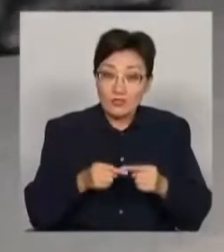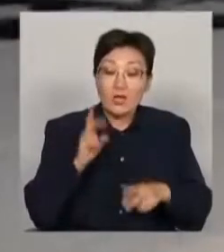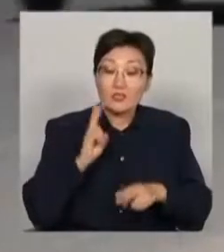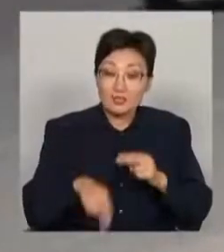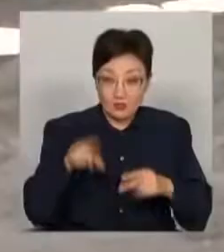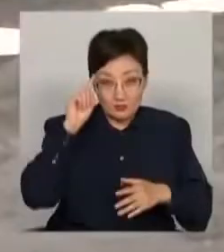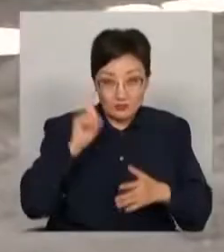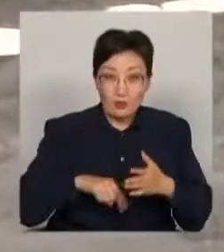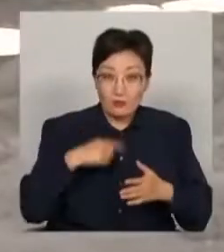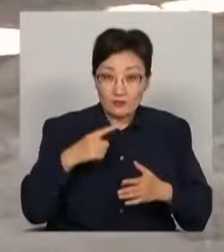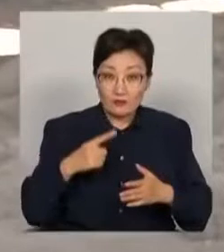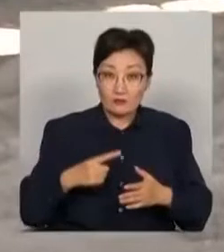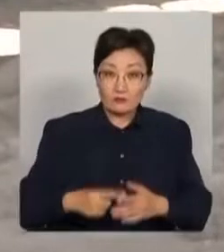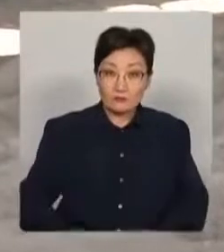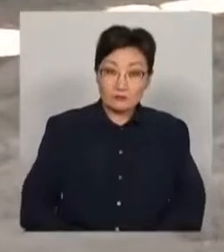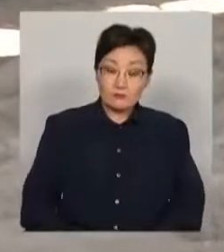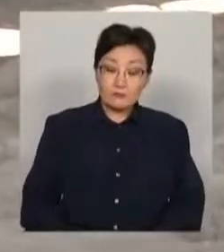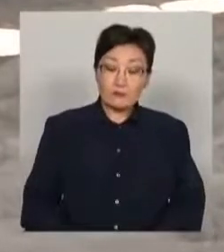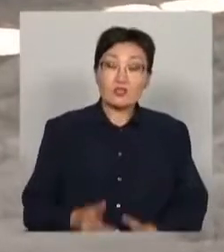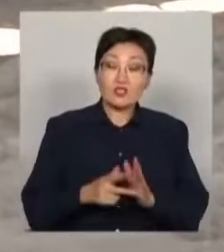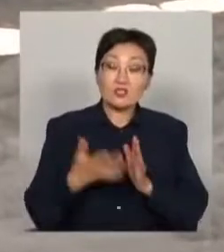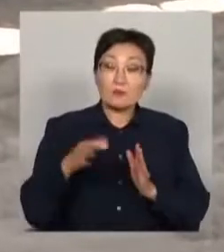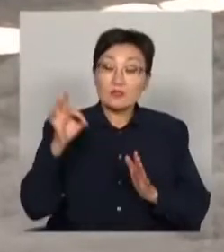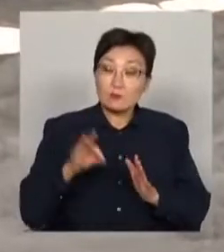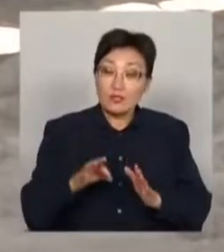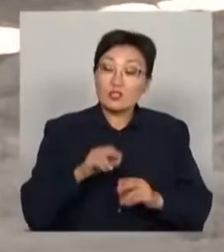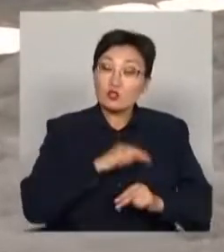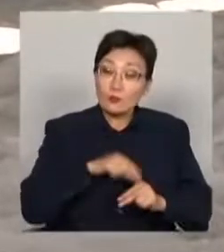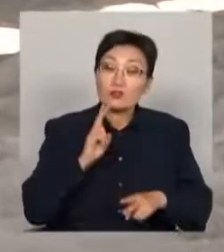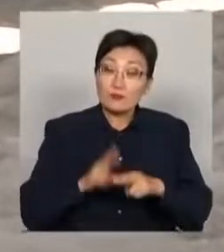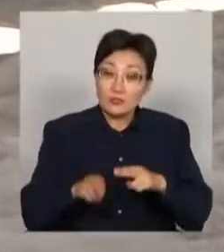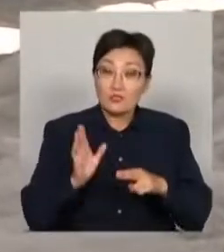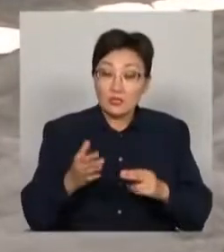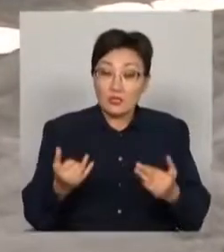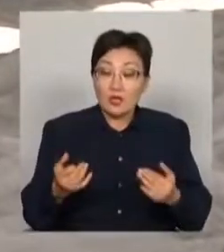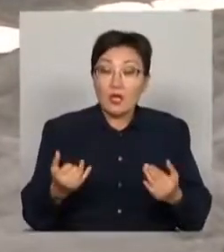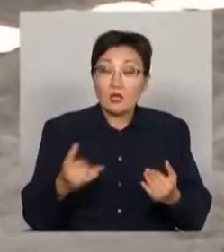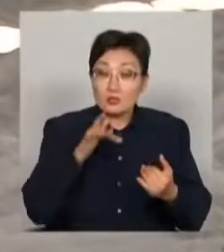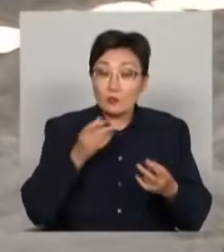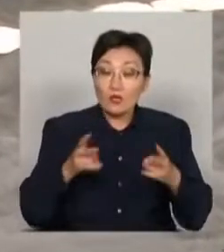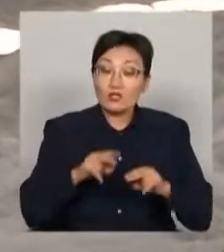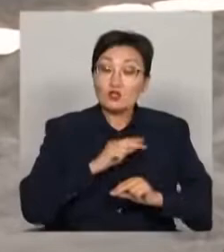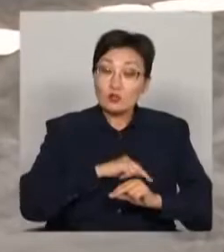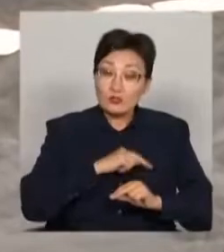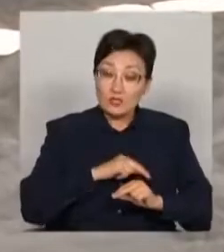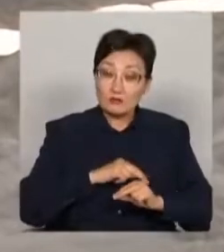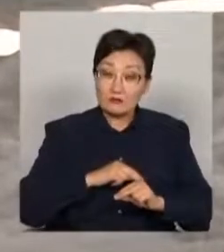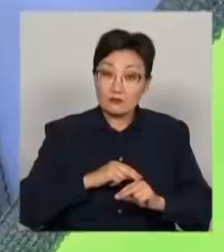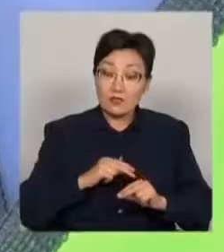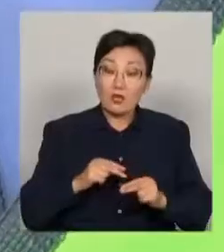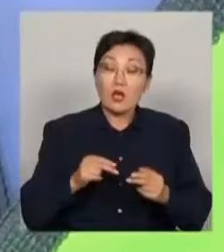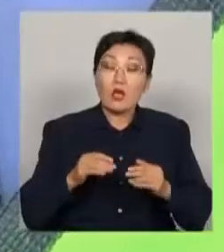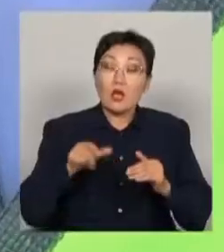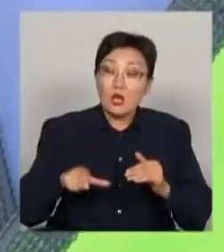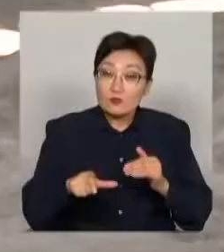сенімді. 85% жұмыс бітірілген. Қазіргі уақытта қалған жұмыстары ол асфальт